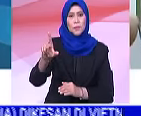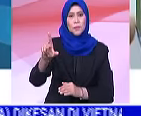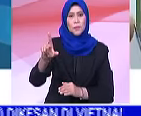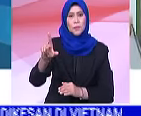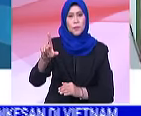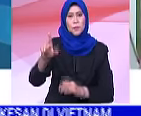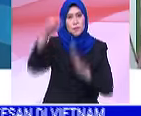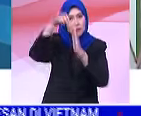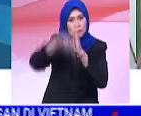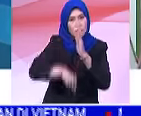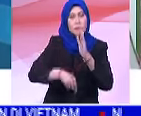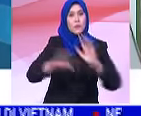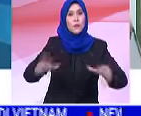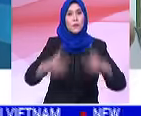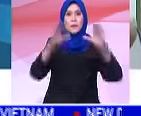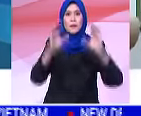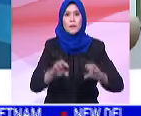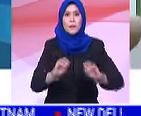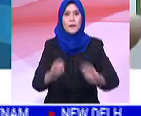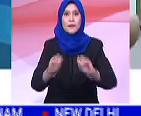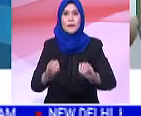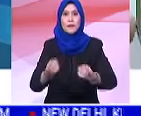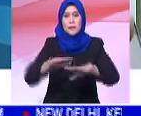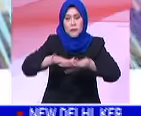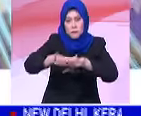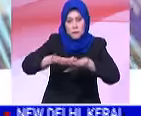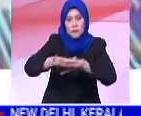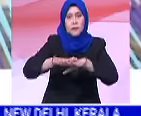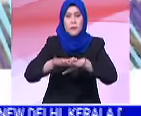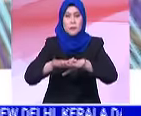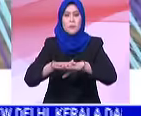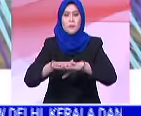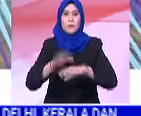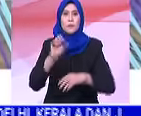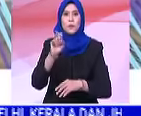lebih terperinci macam mana cara untuk mengajar pelajar-pelajar sebab.